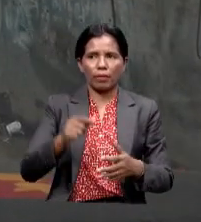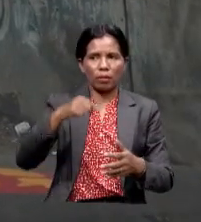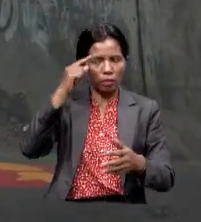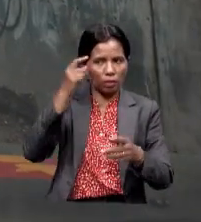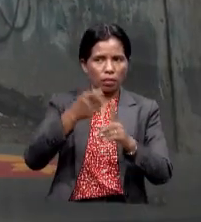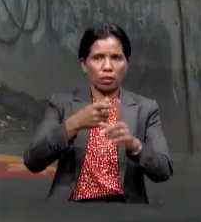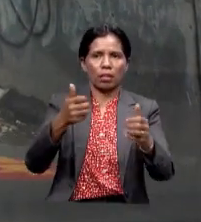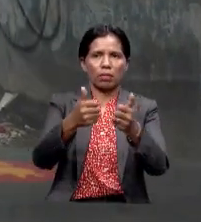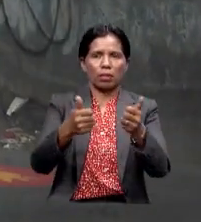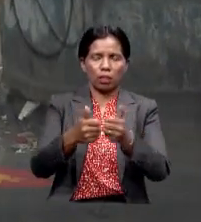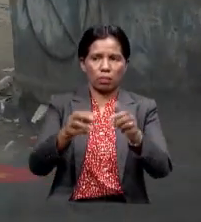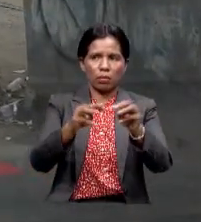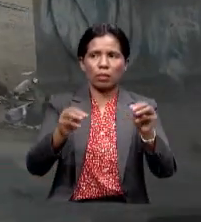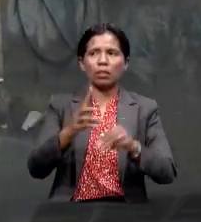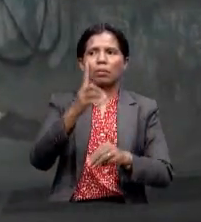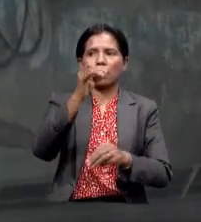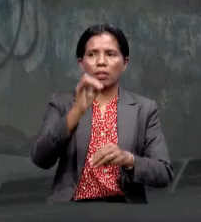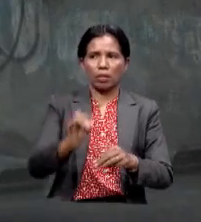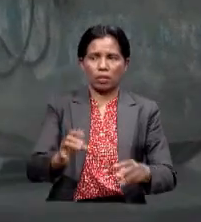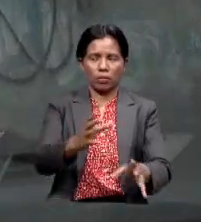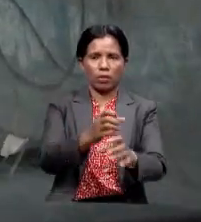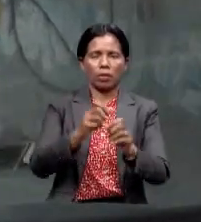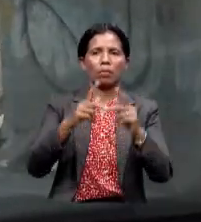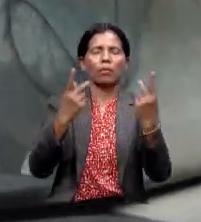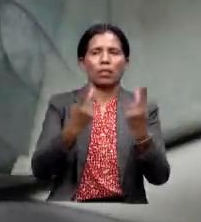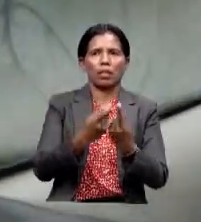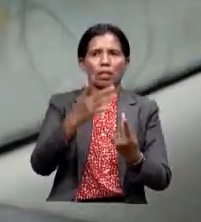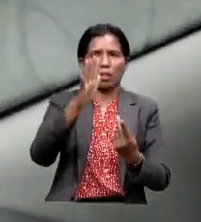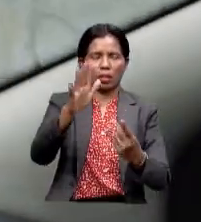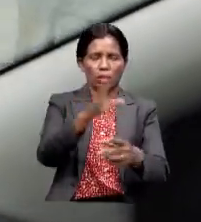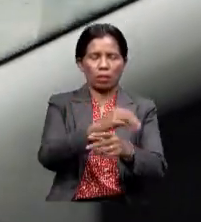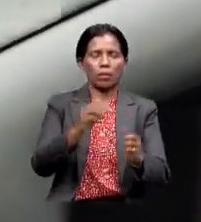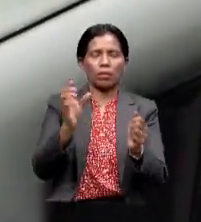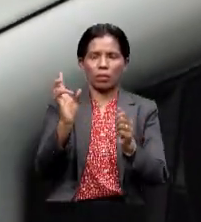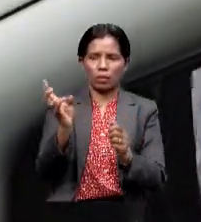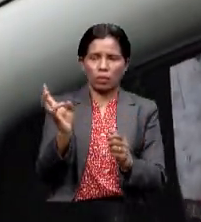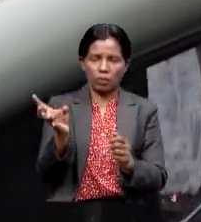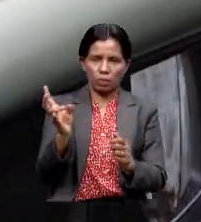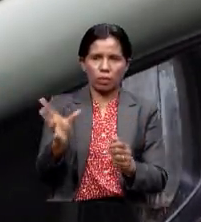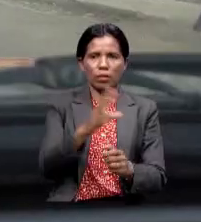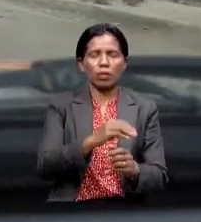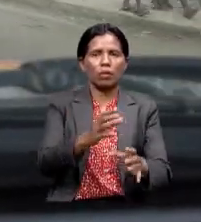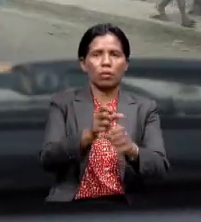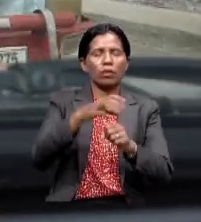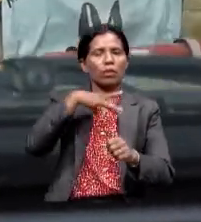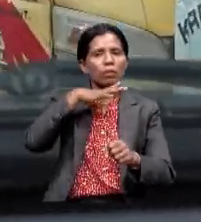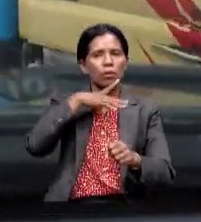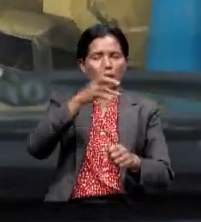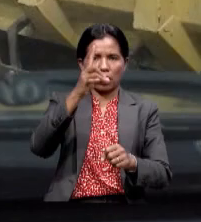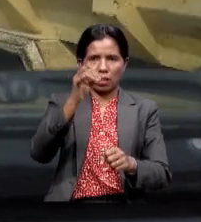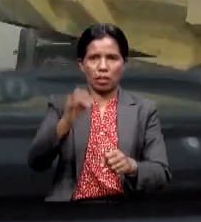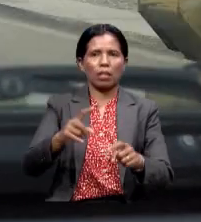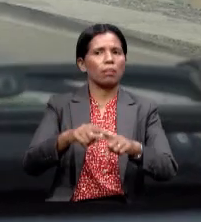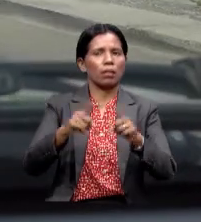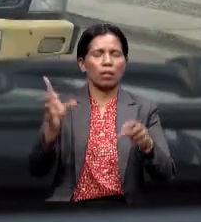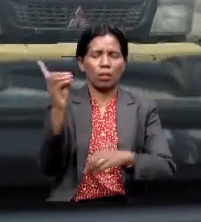Administração Município de Ili contrato ona Companhia Lima ho caminheta hamutu hitunulu ho di halu estamba lisu iha capital de Ili, mai be